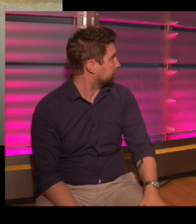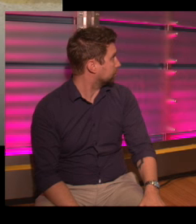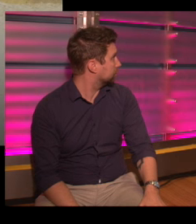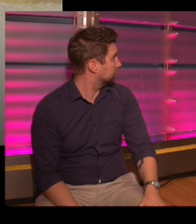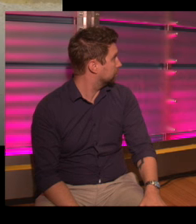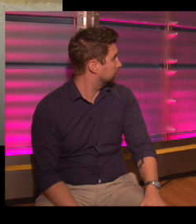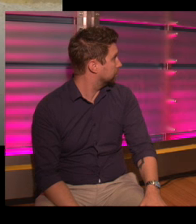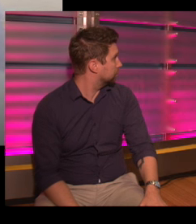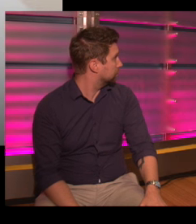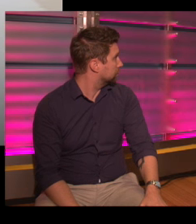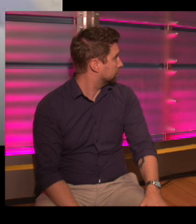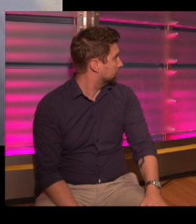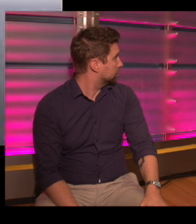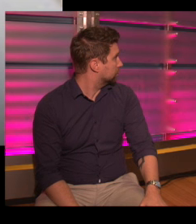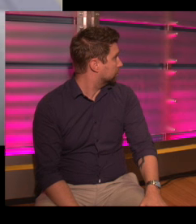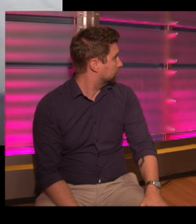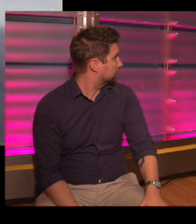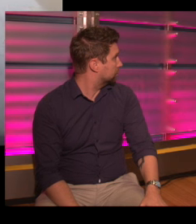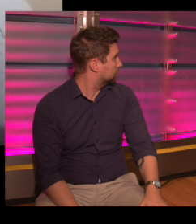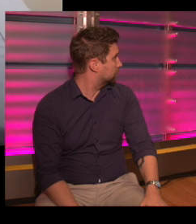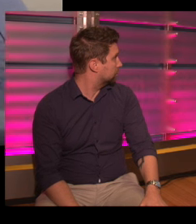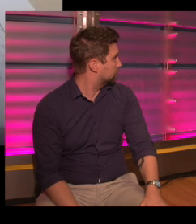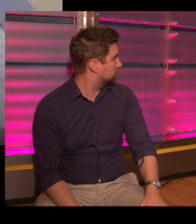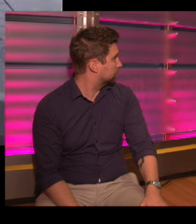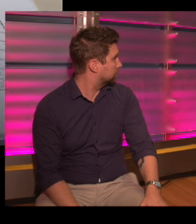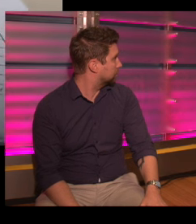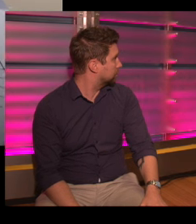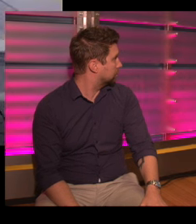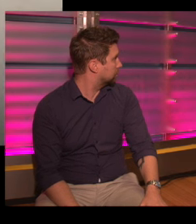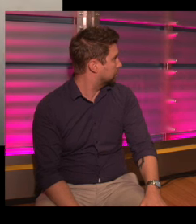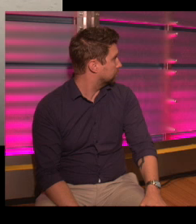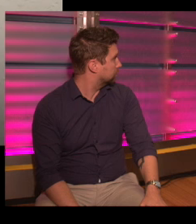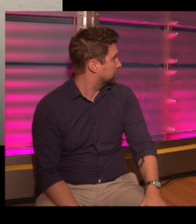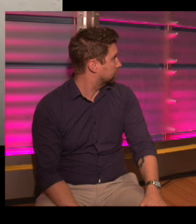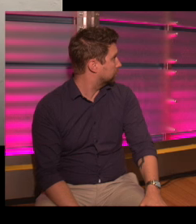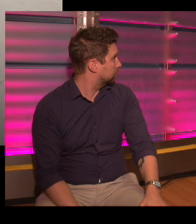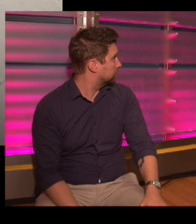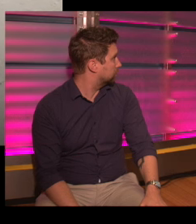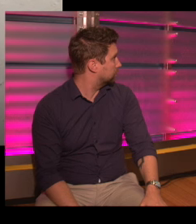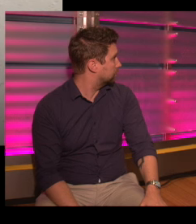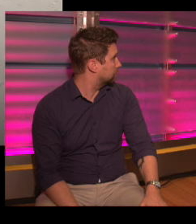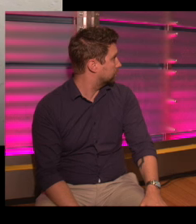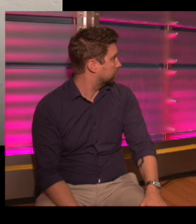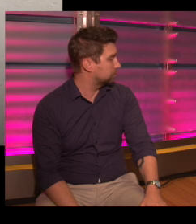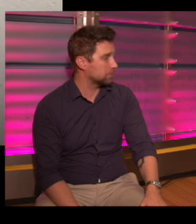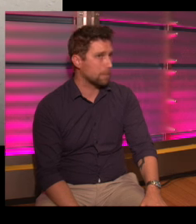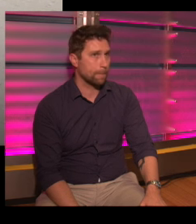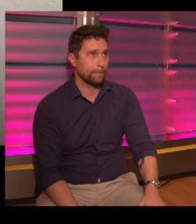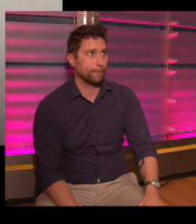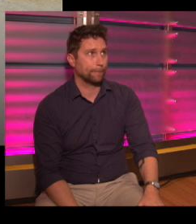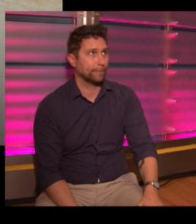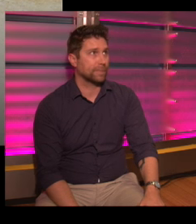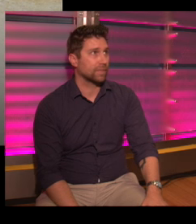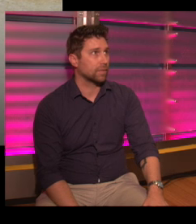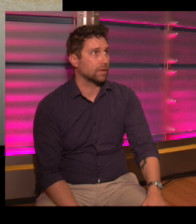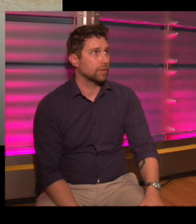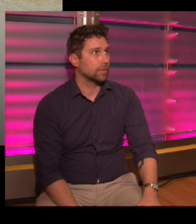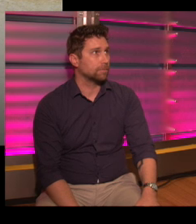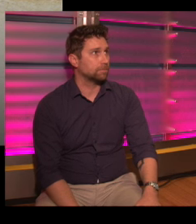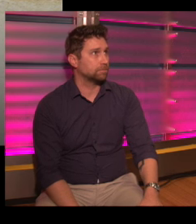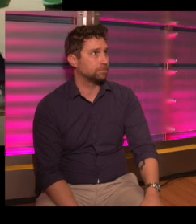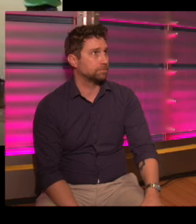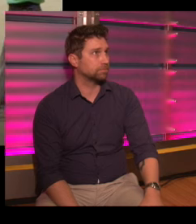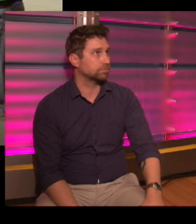من عدة عرائض كافة أنحاء العالم الذي تدعو جميع قائدة العالم للدعم المعنوي والمادي.